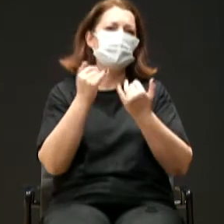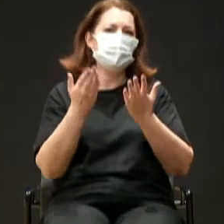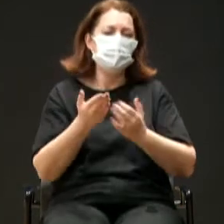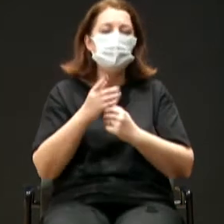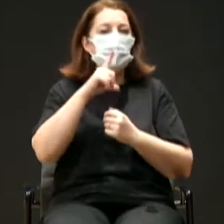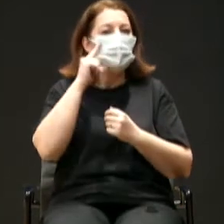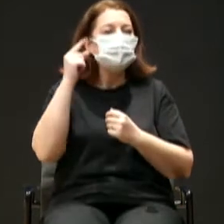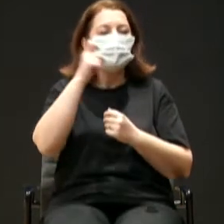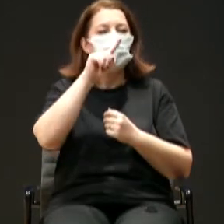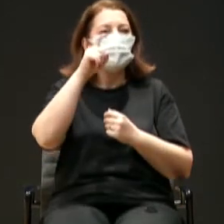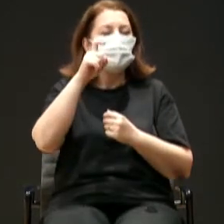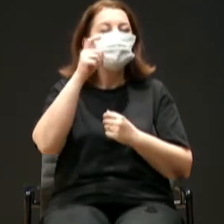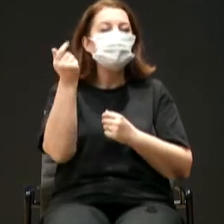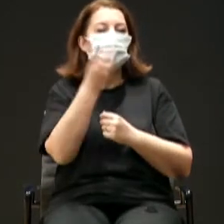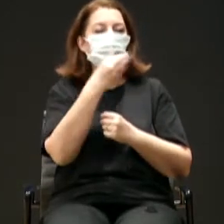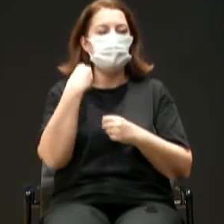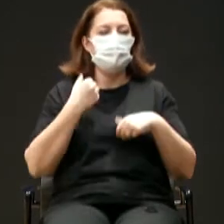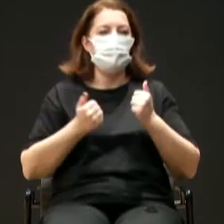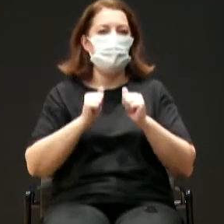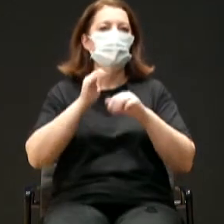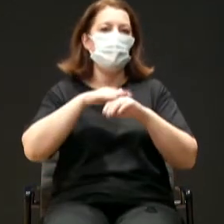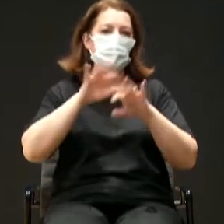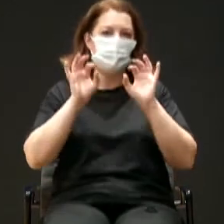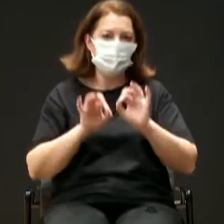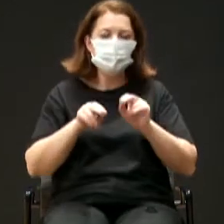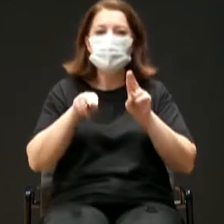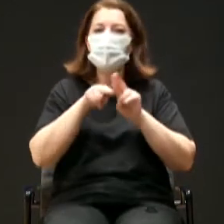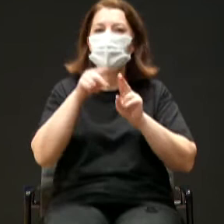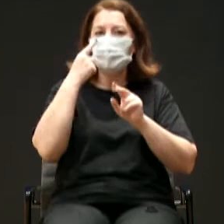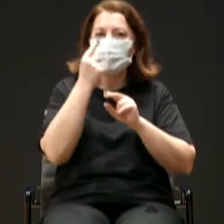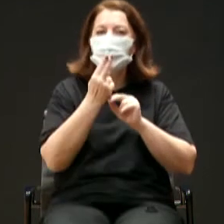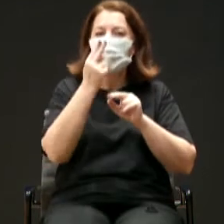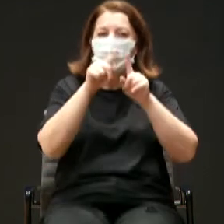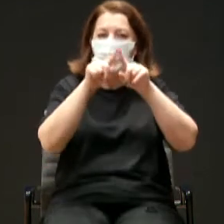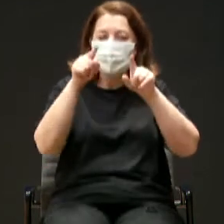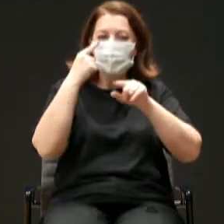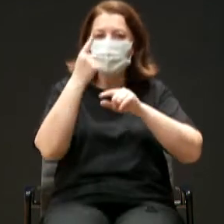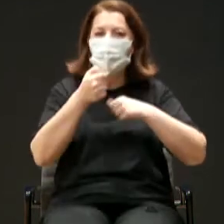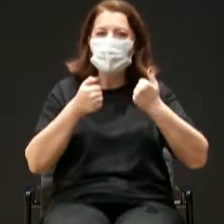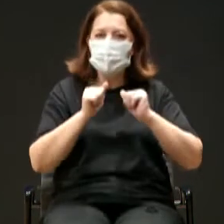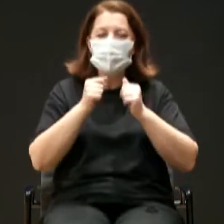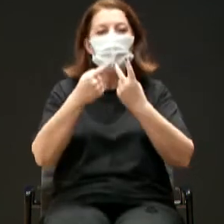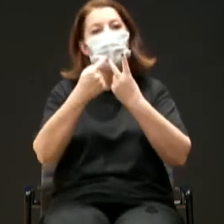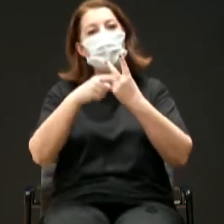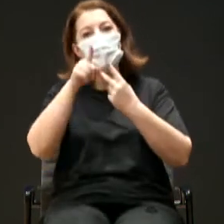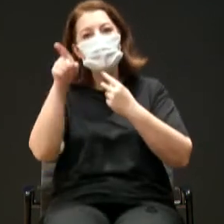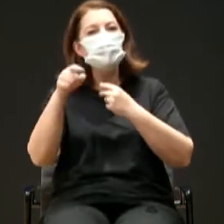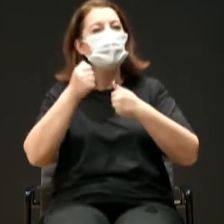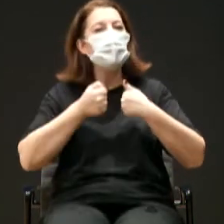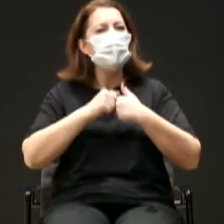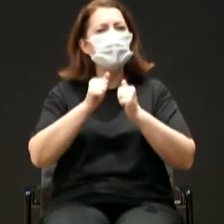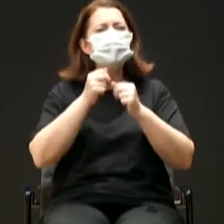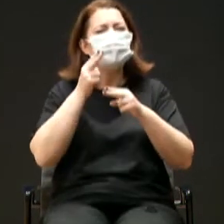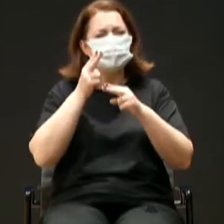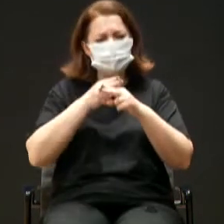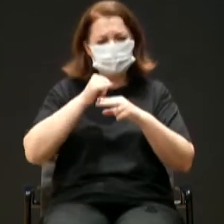yeni parkın yapımına başlamıştık. Kavaklı mahallemizdeki 7 dönümlük park ile Yakuplu 150. sokaktaki parkımızı kısa süre içerisinde